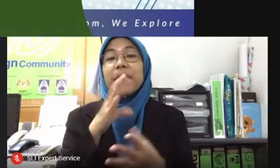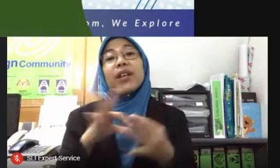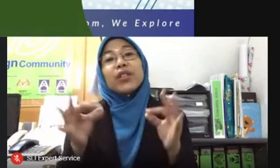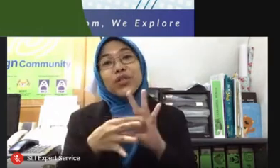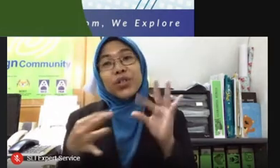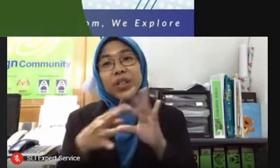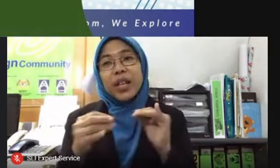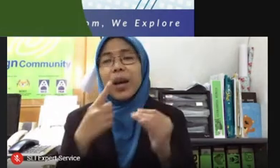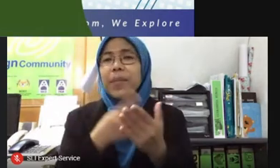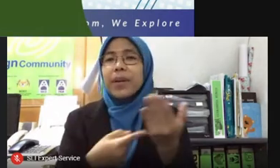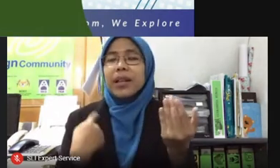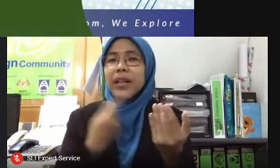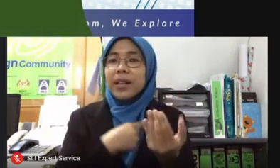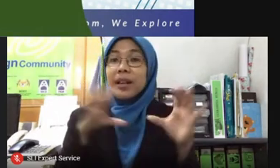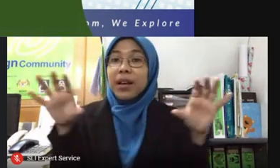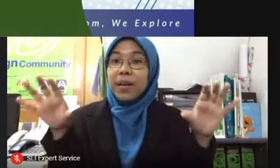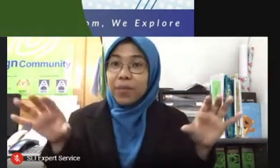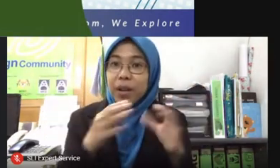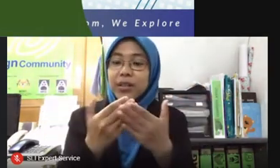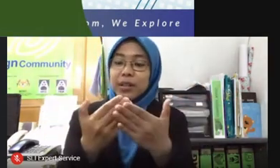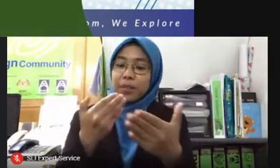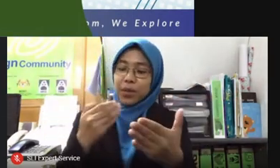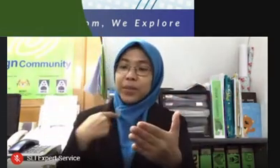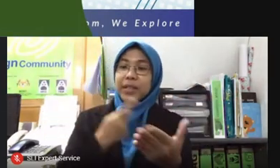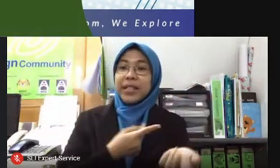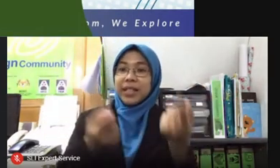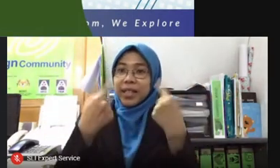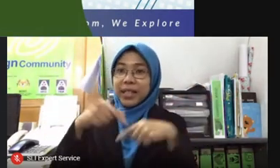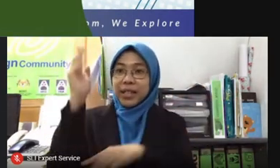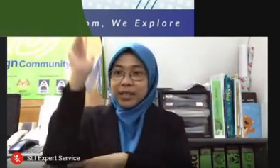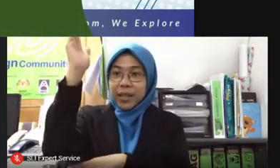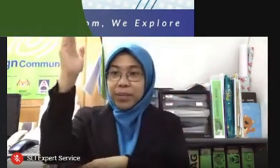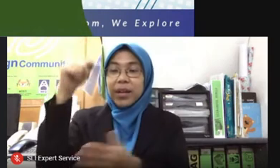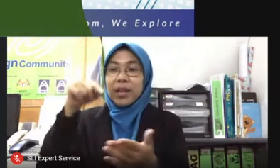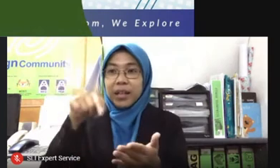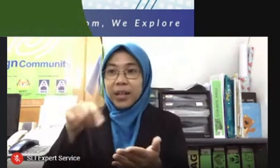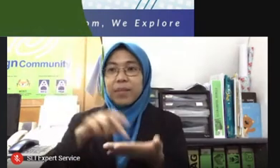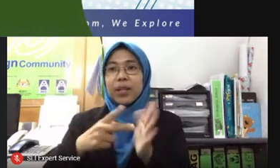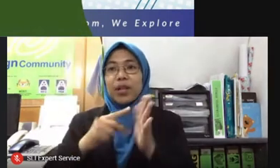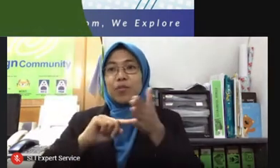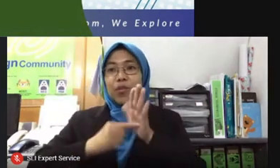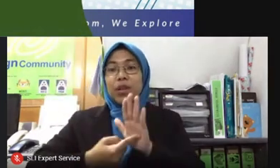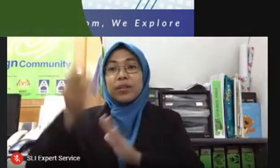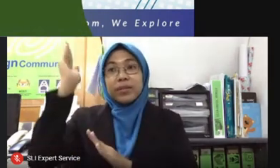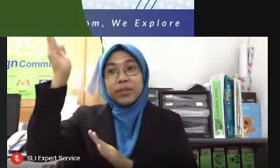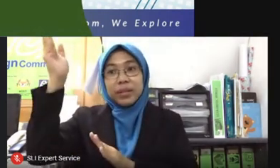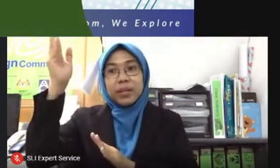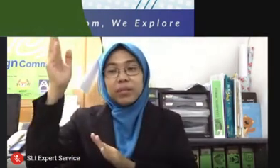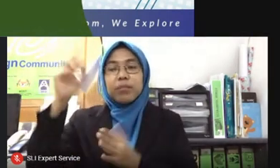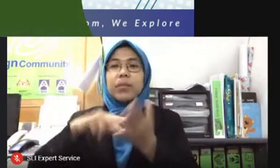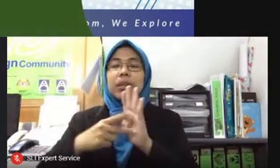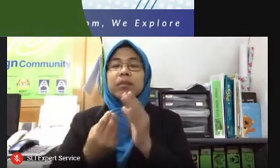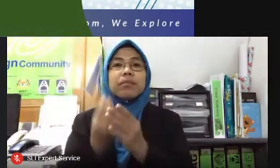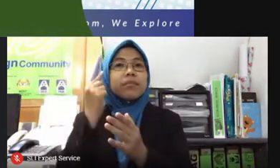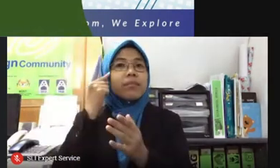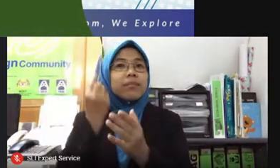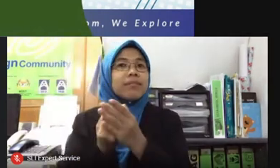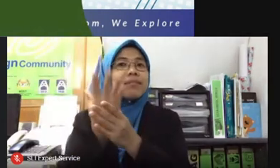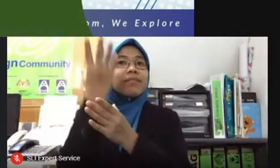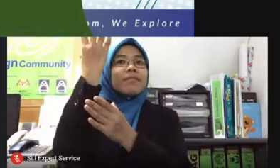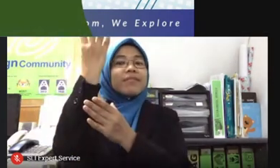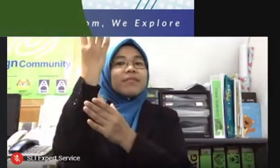dengan keadaan apa yang kita buat sebelum kita datang ke ceramah ataupun kita start presentation, it comes the idea slowly